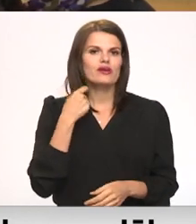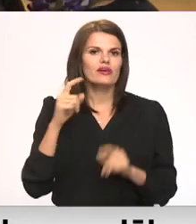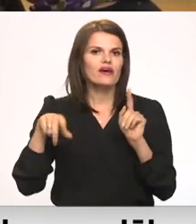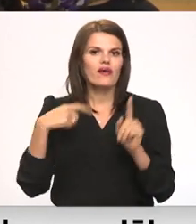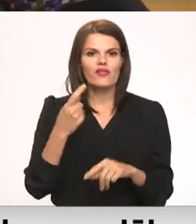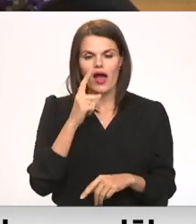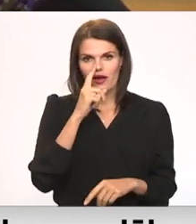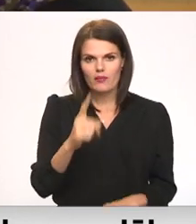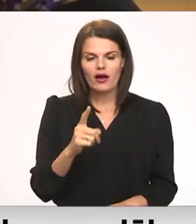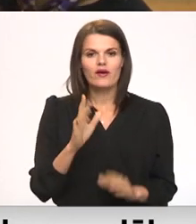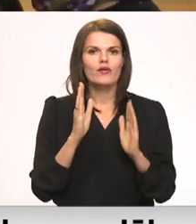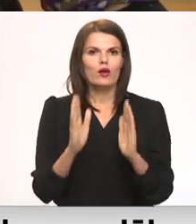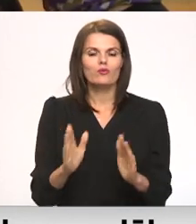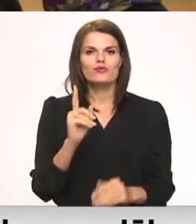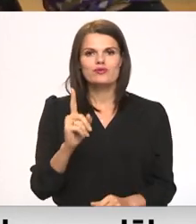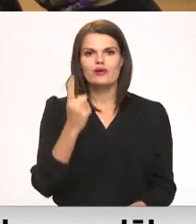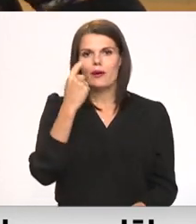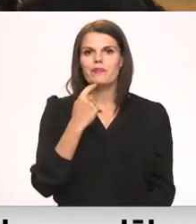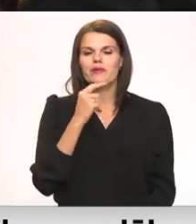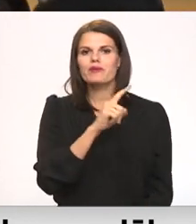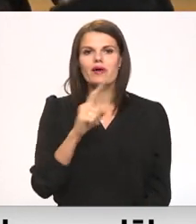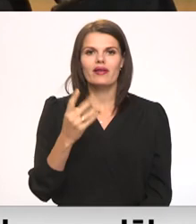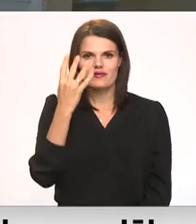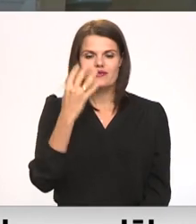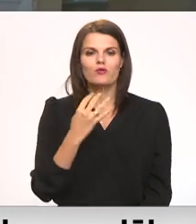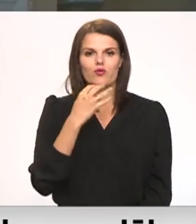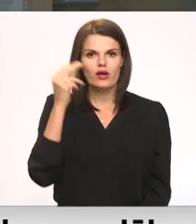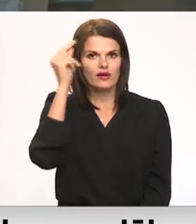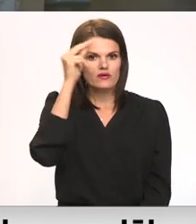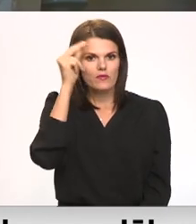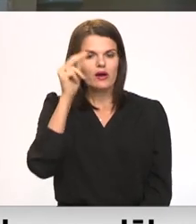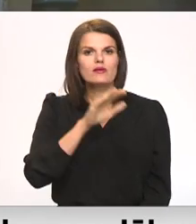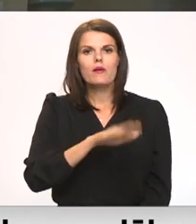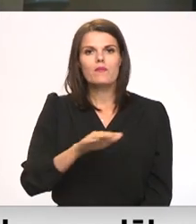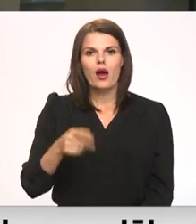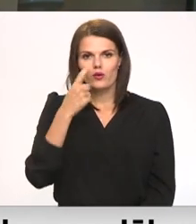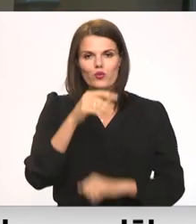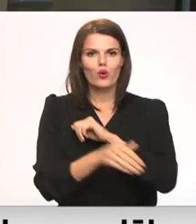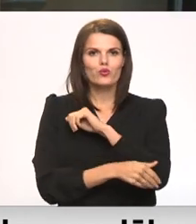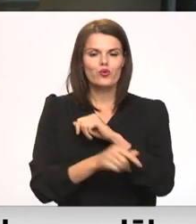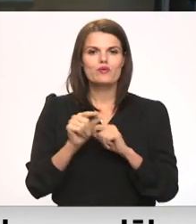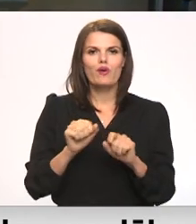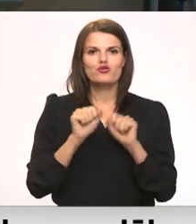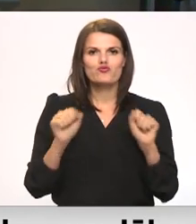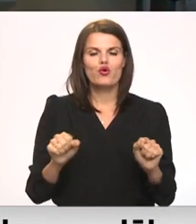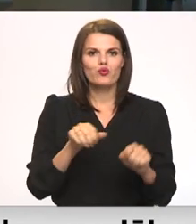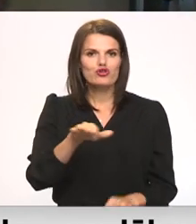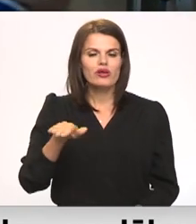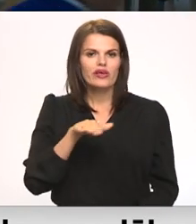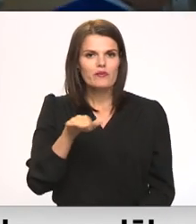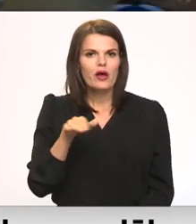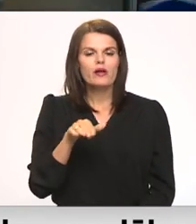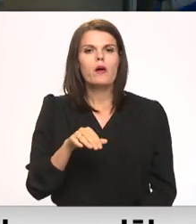nākamās nedēļas pienāksies vien 1. Līdz 4. Klašu skolēniem, bērniem no trūcīgām un maznodrošinātām